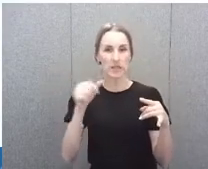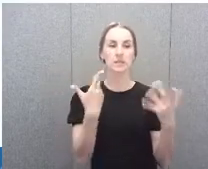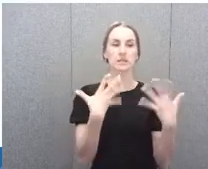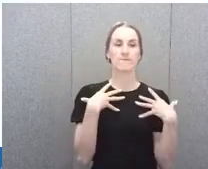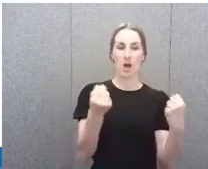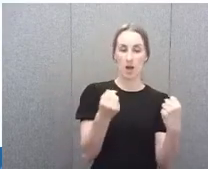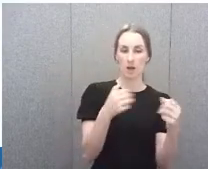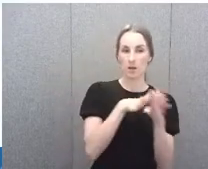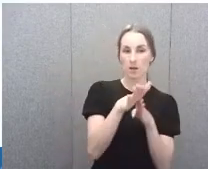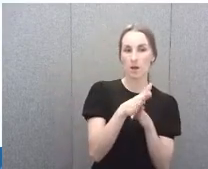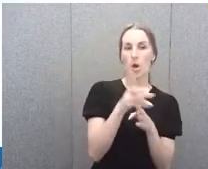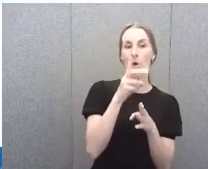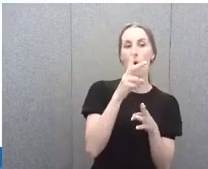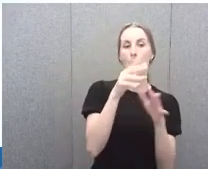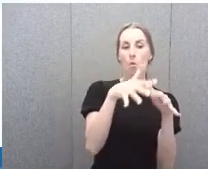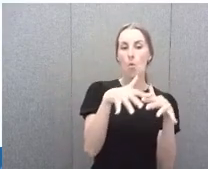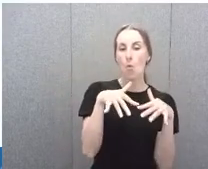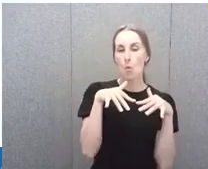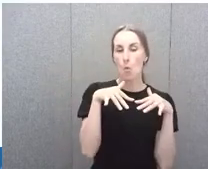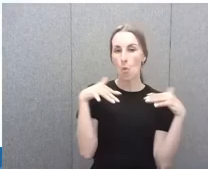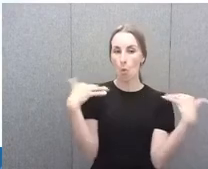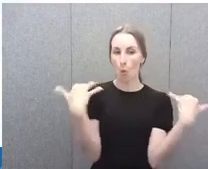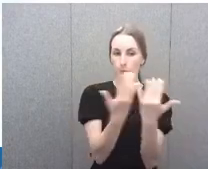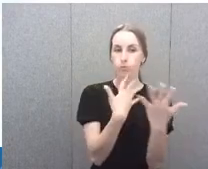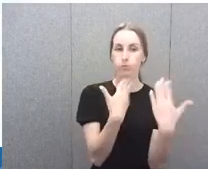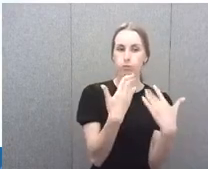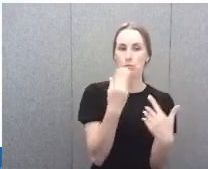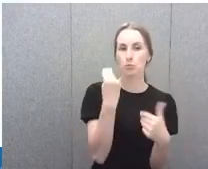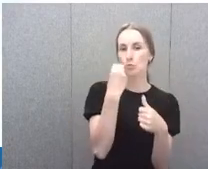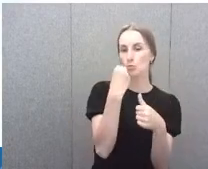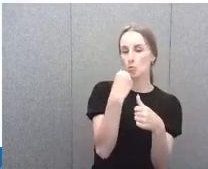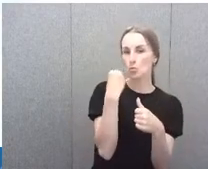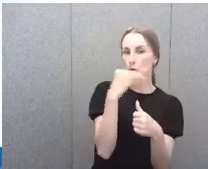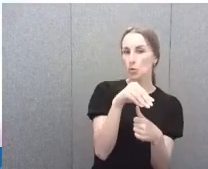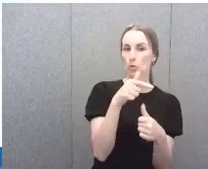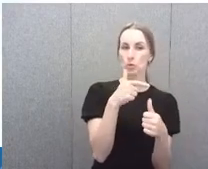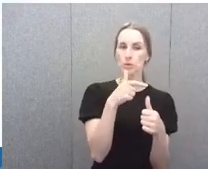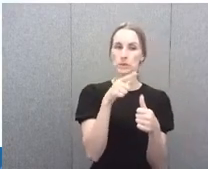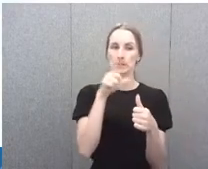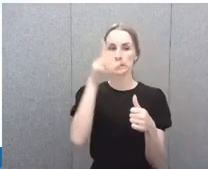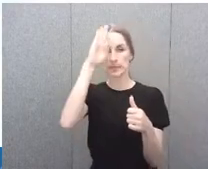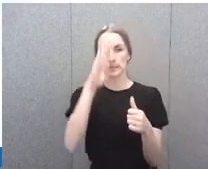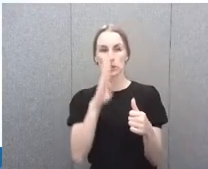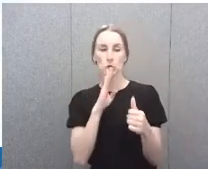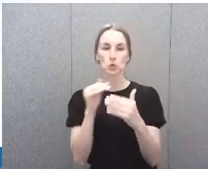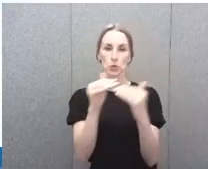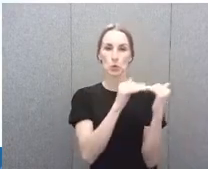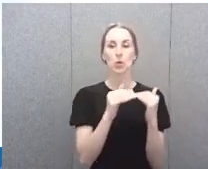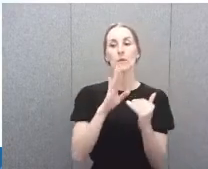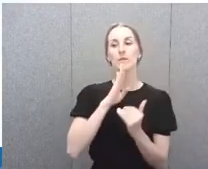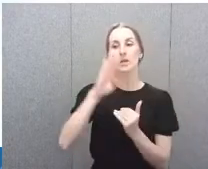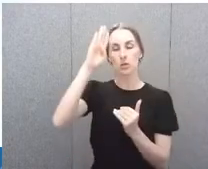членов Европейского парламента по репродуктивному здоровью. Это прекрасный пример